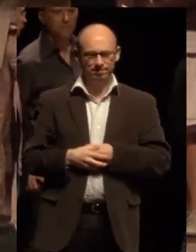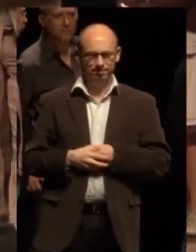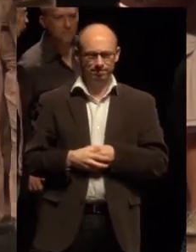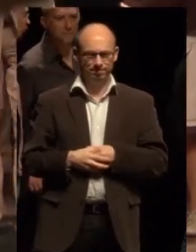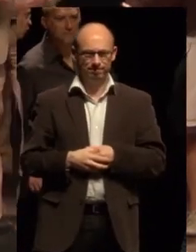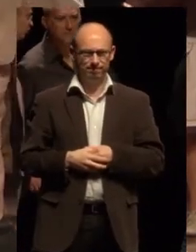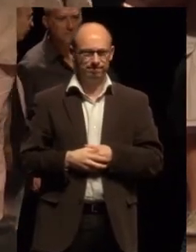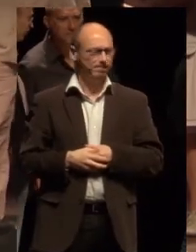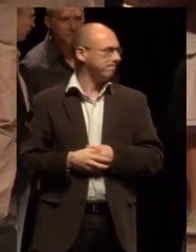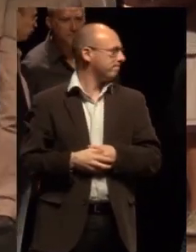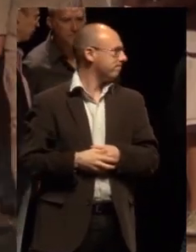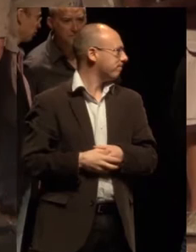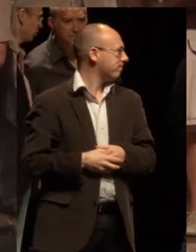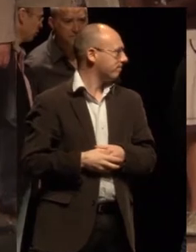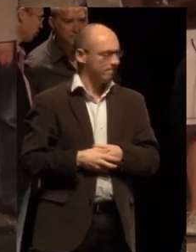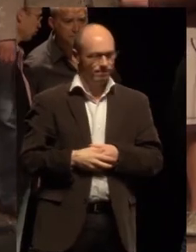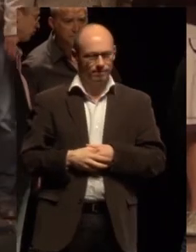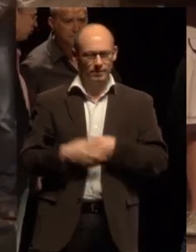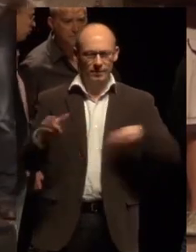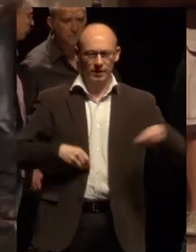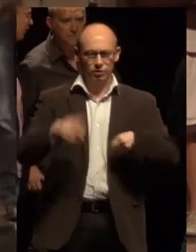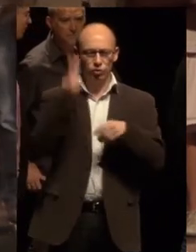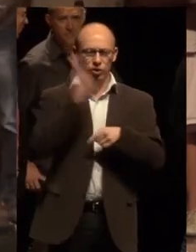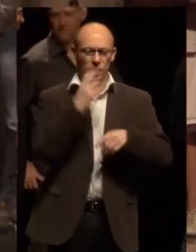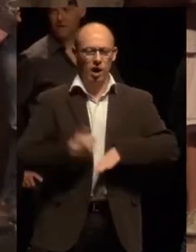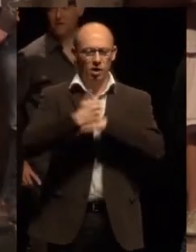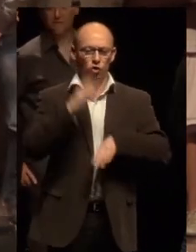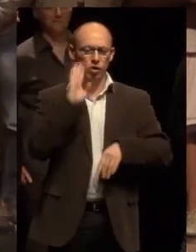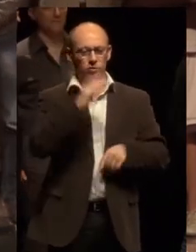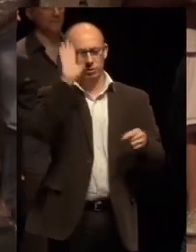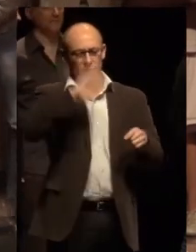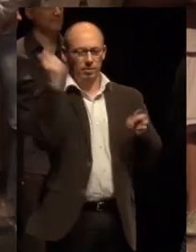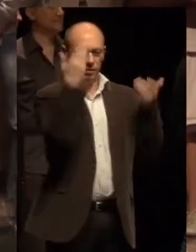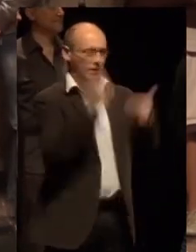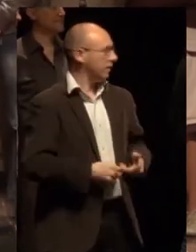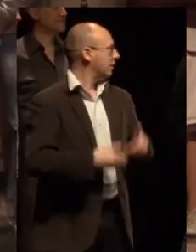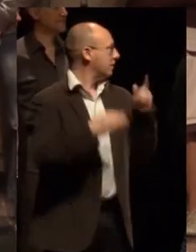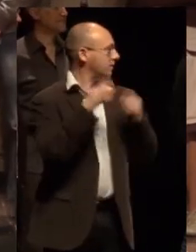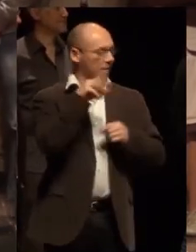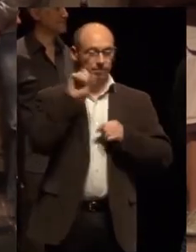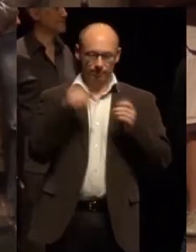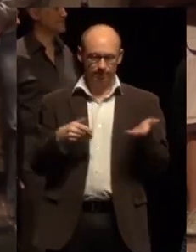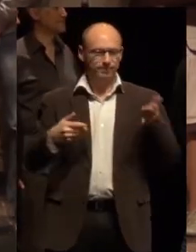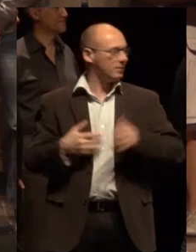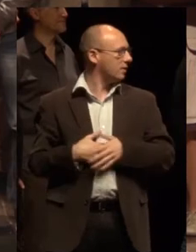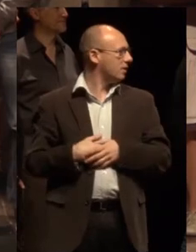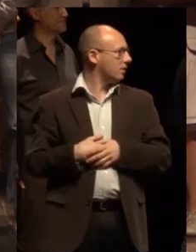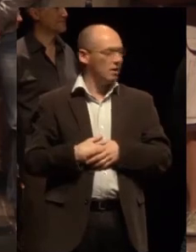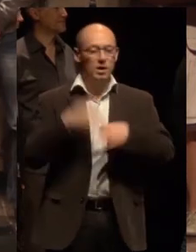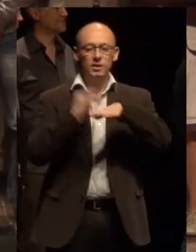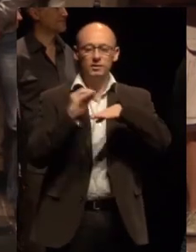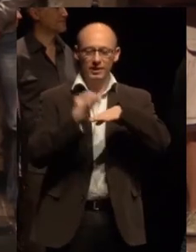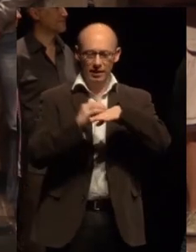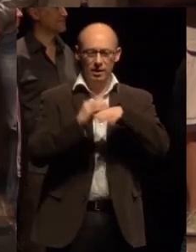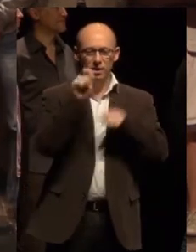Et voilà. Et après, c'est la direction générale que vous connaissez, c'est bien. Il y a également des conseillers